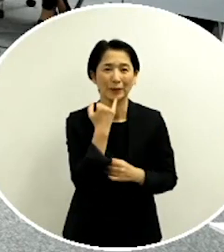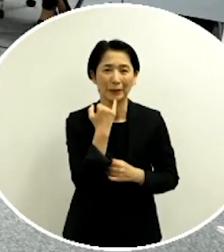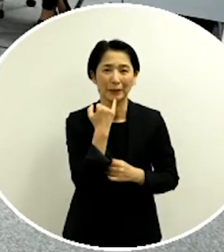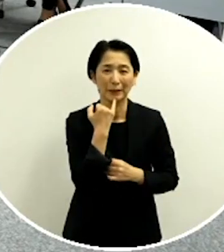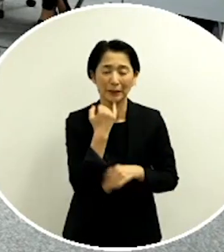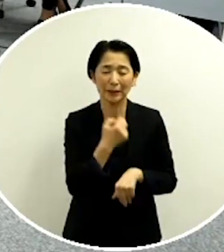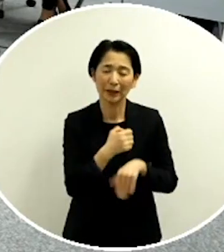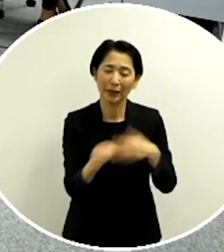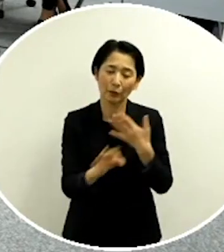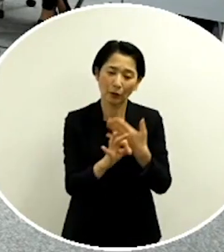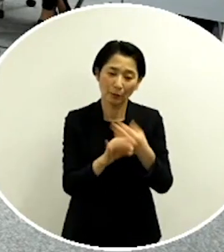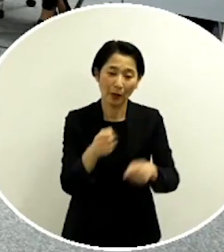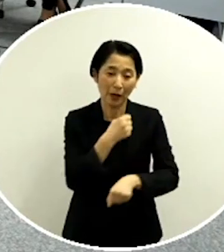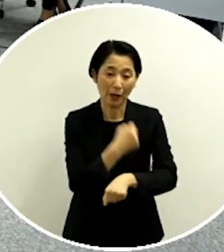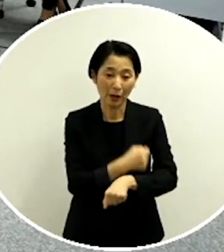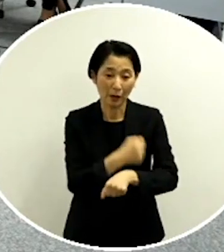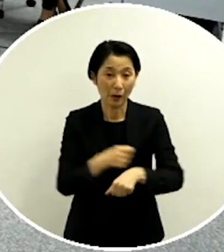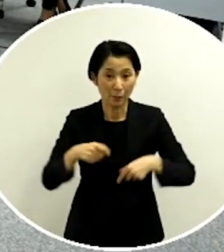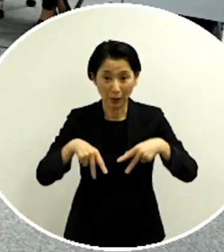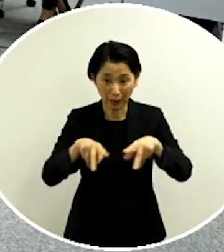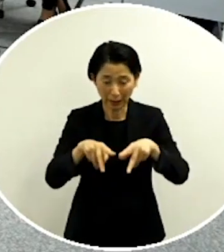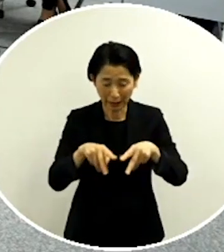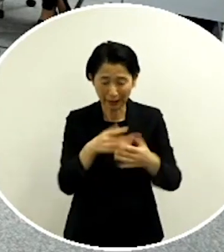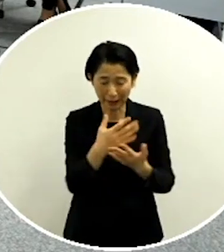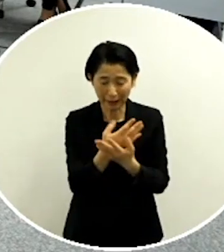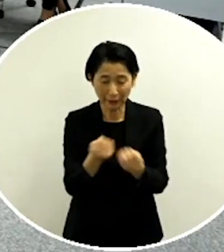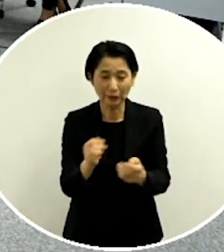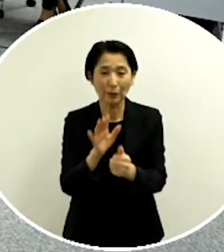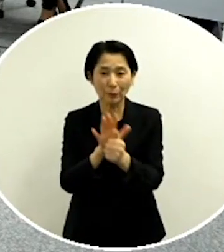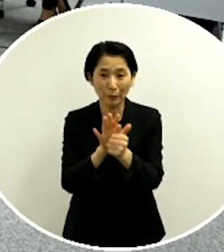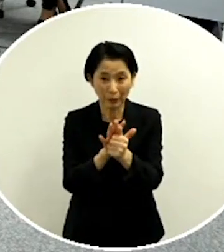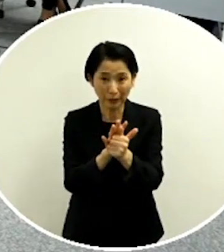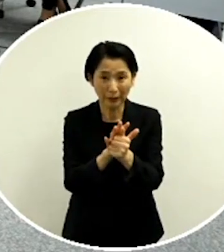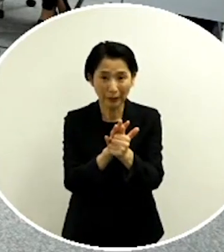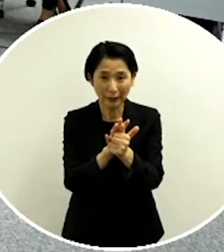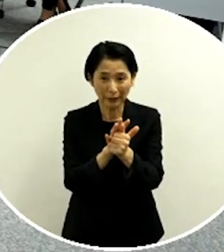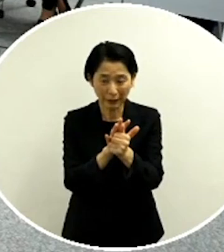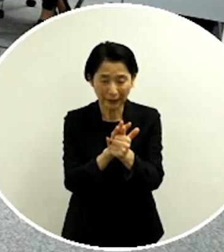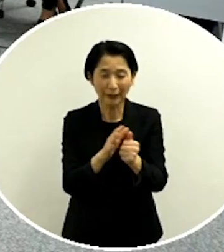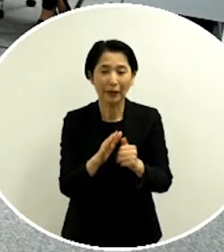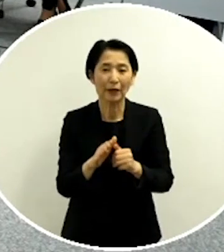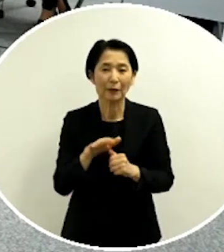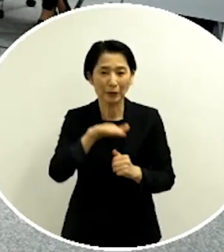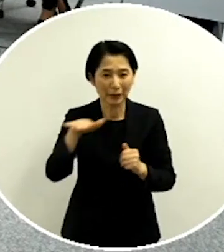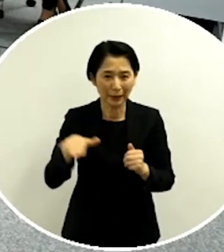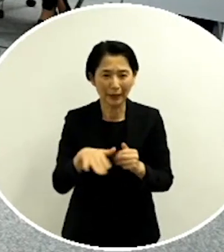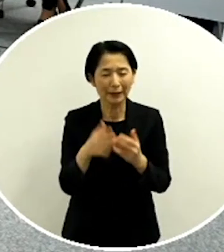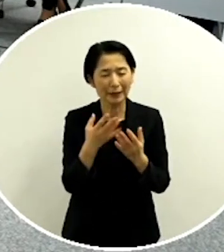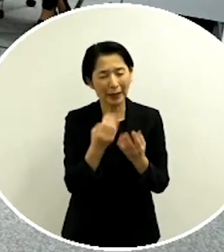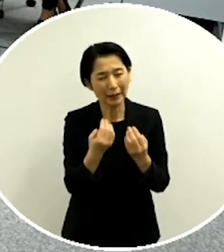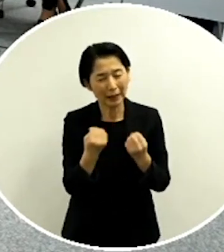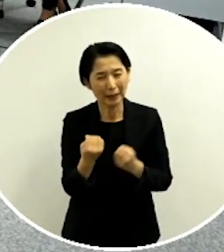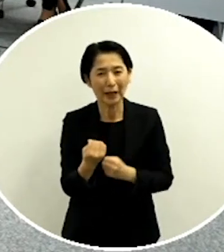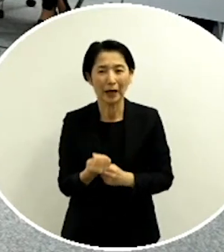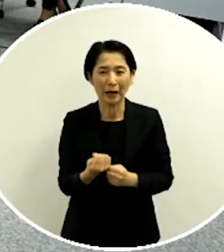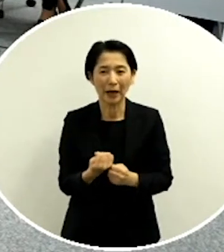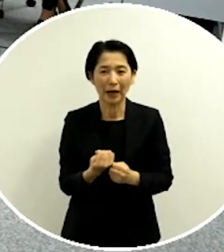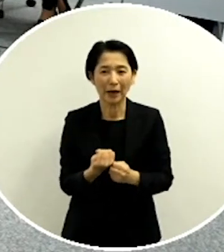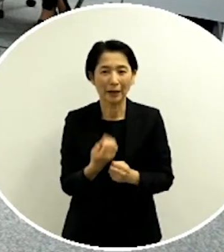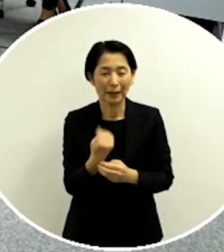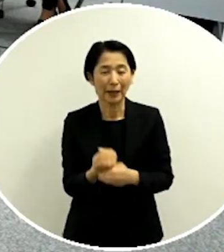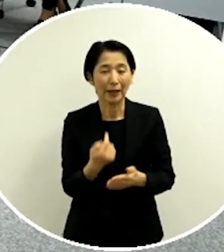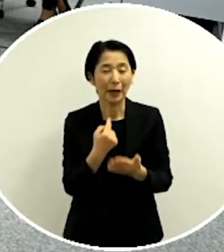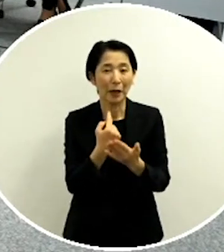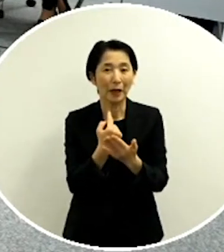参加していく方とか生あの逝去代謝本当に入られている方例えば何回かやったら